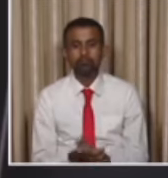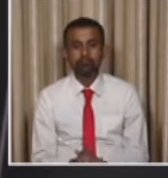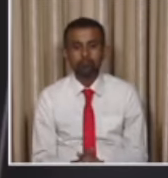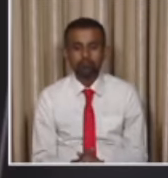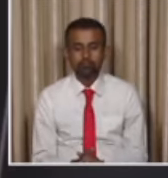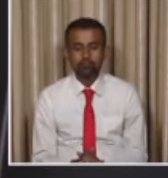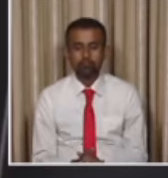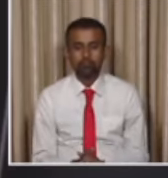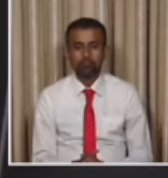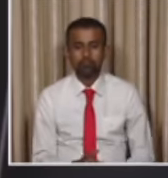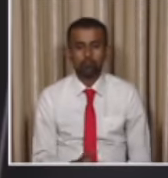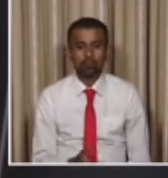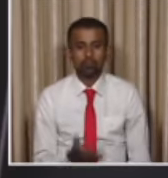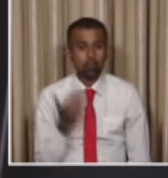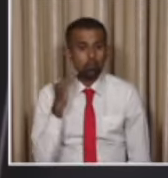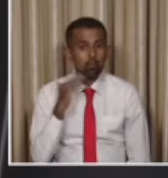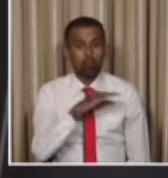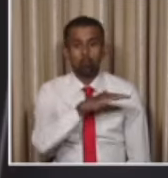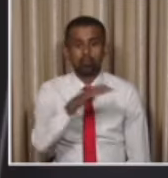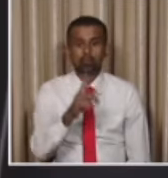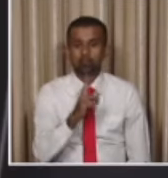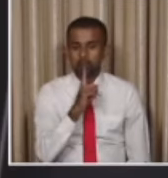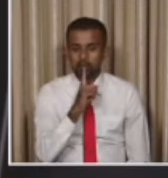ඒක නිසා කරුණා කරලා මිනිස්සුන්ට කියන්න